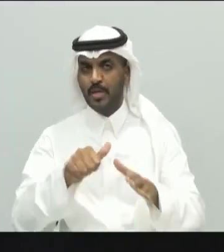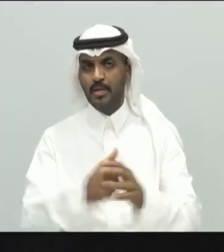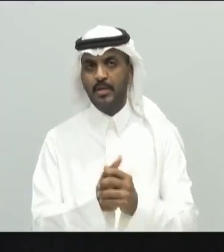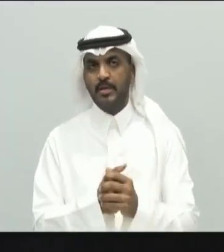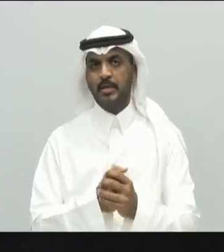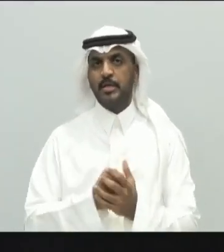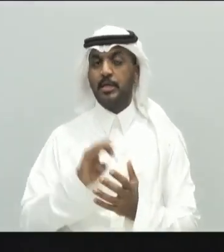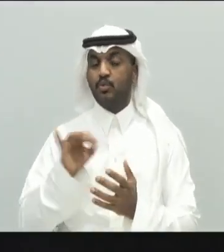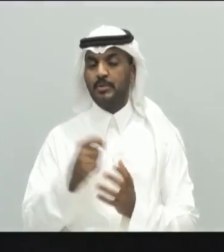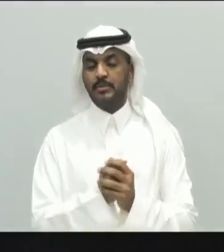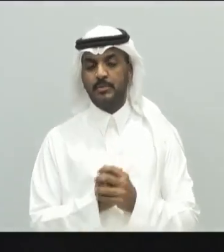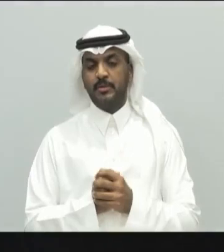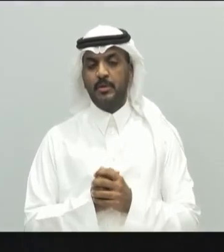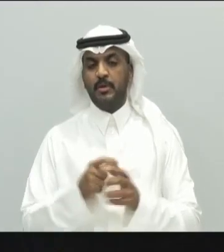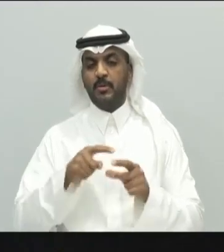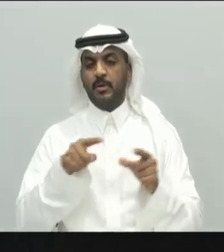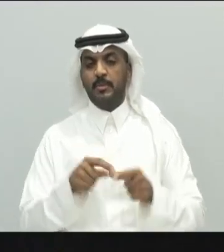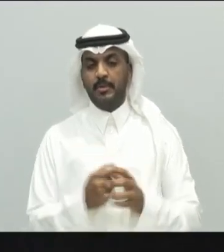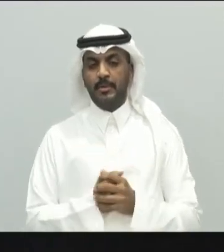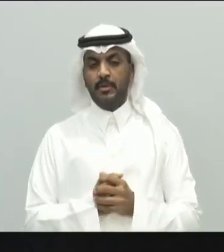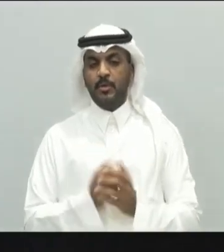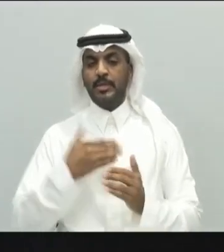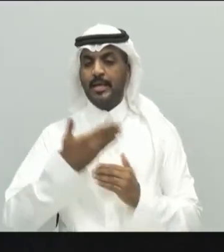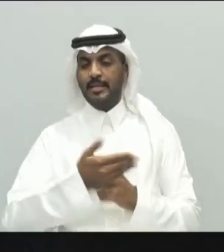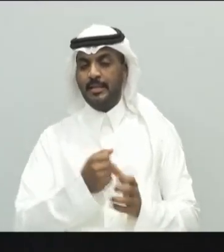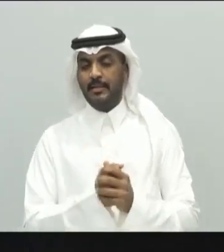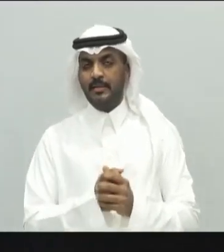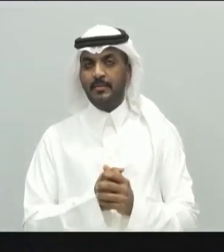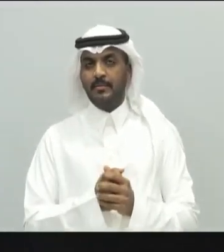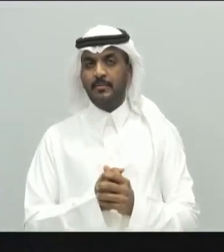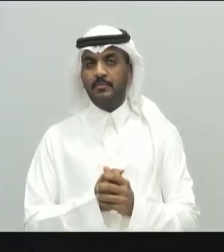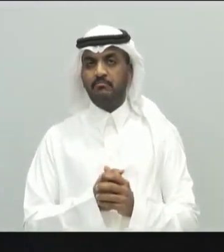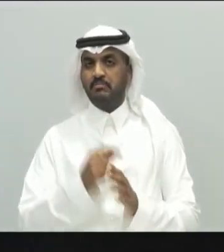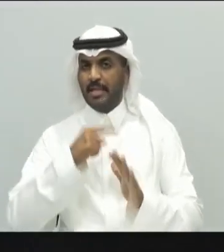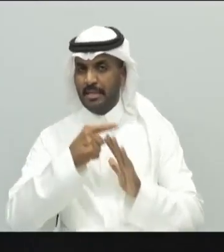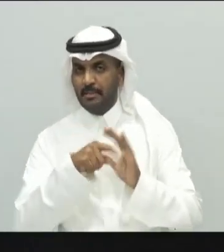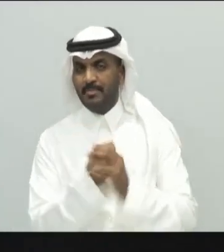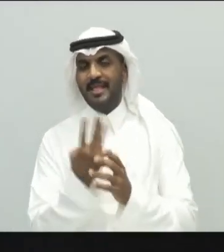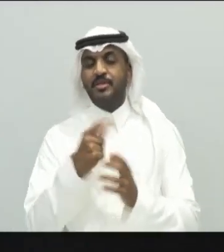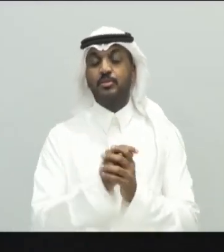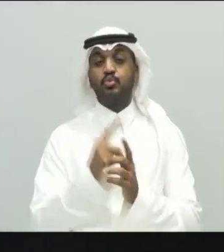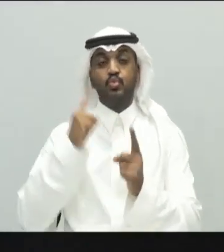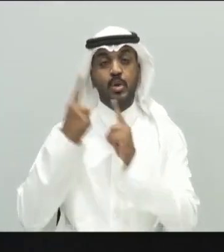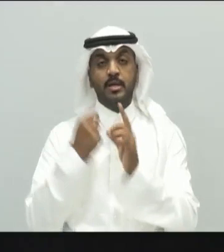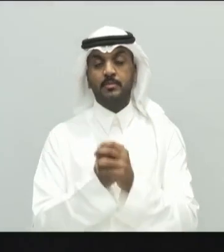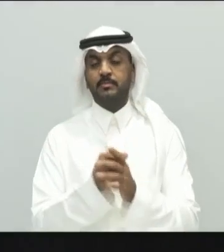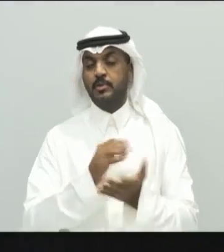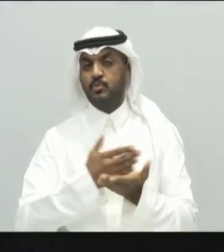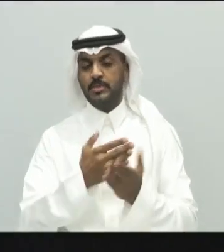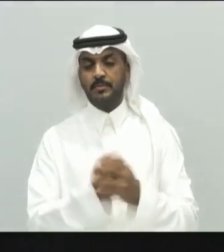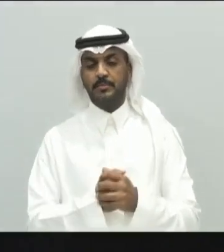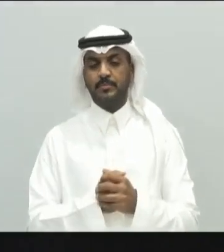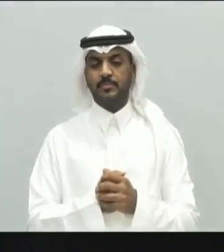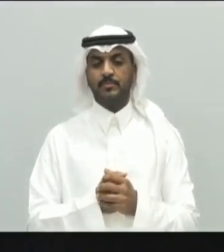كيلو متر مربع وتاتي في المركز الثال عشر بين دول العالم من حيث المساحه